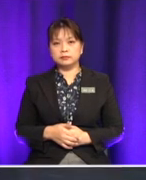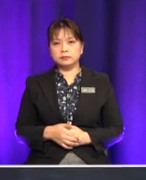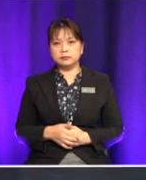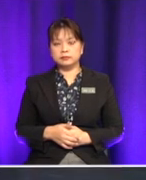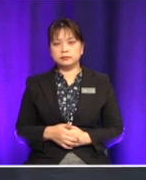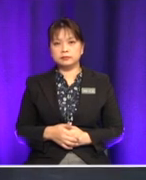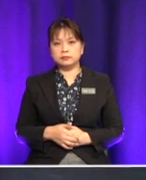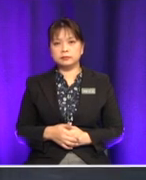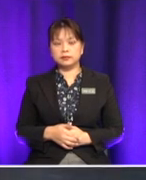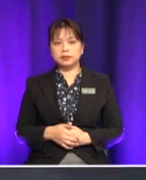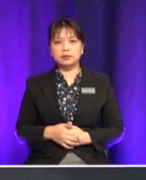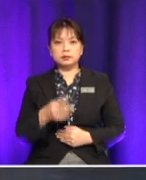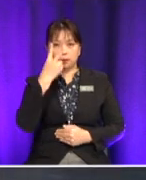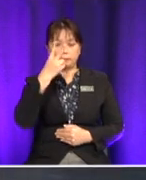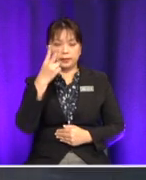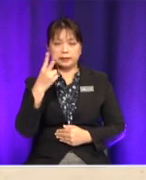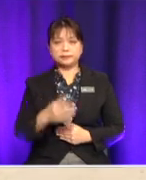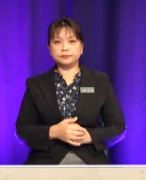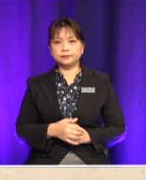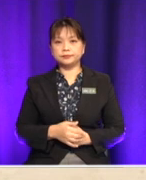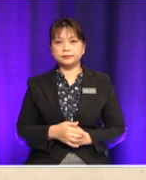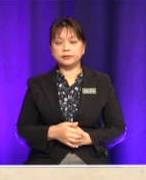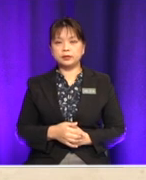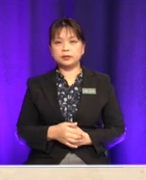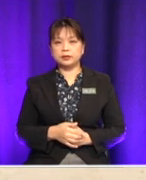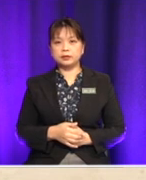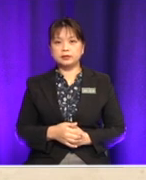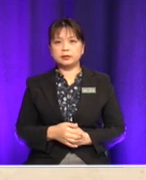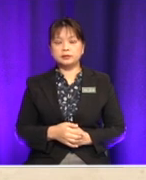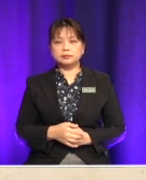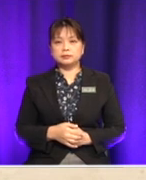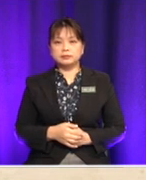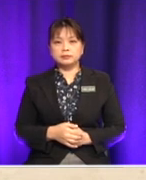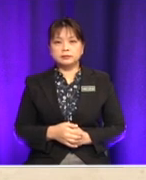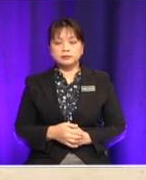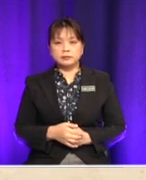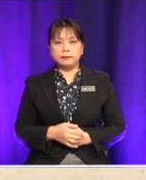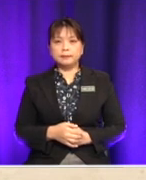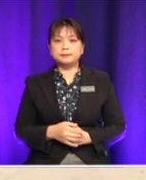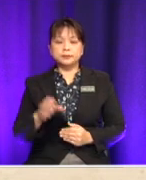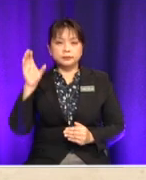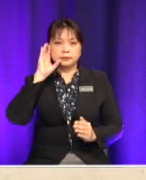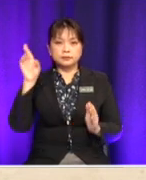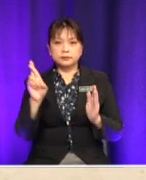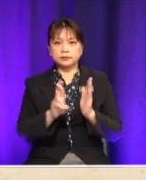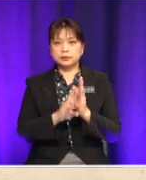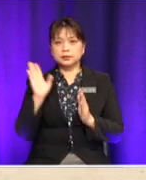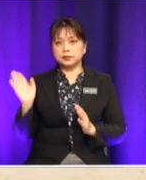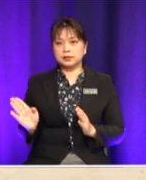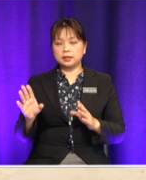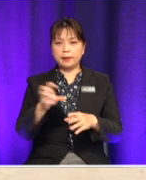yang cantik itu raja menunjukkan tapi ini ainia mengambil ukuran panjang sebatang pensil